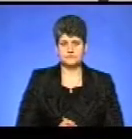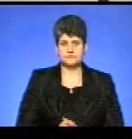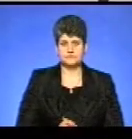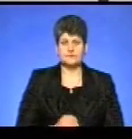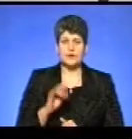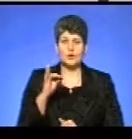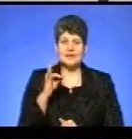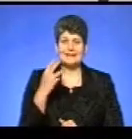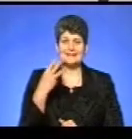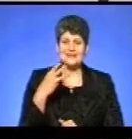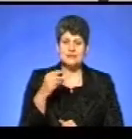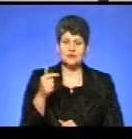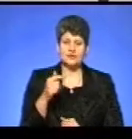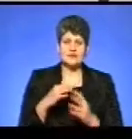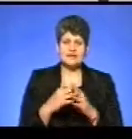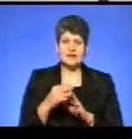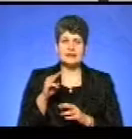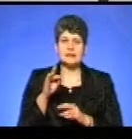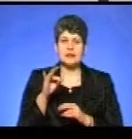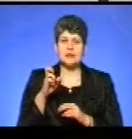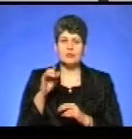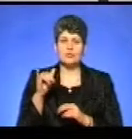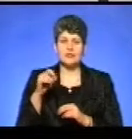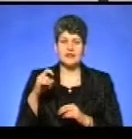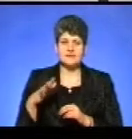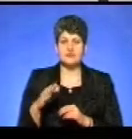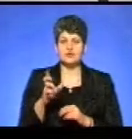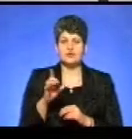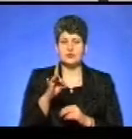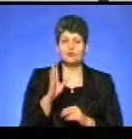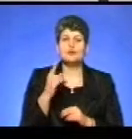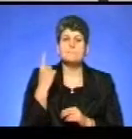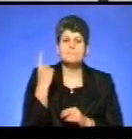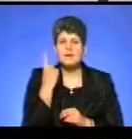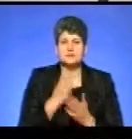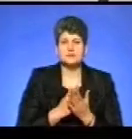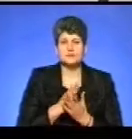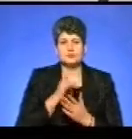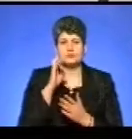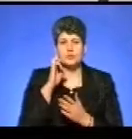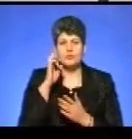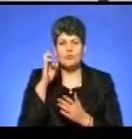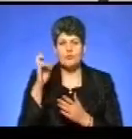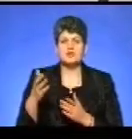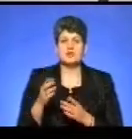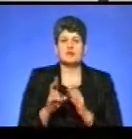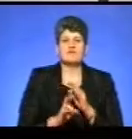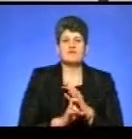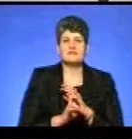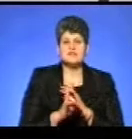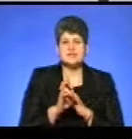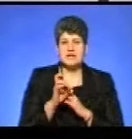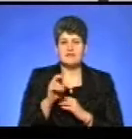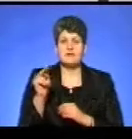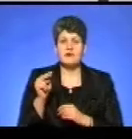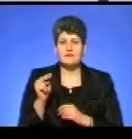У неділю 30 грудня у селі Трибухівці Бучацького району відбудеться перше богослужіння в храмі Благовіщення Пресвятої Богородиці